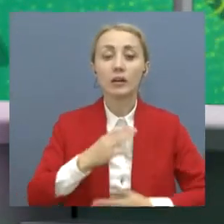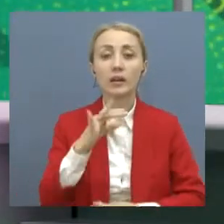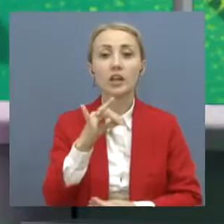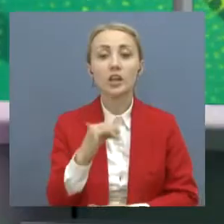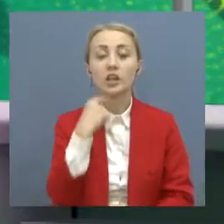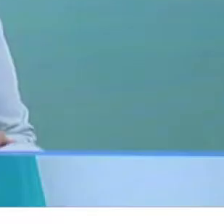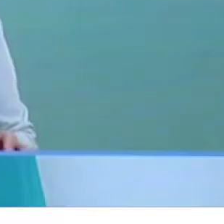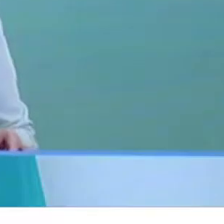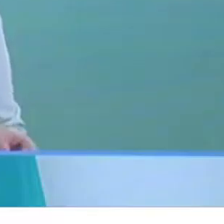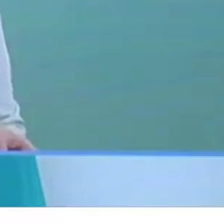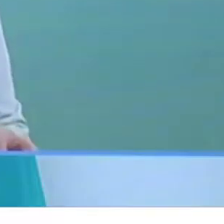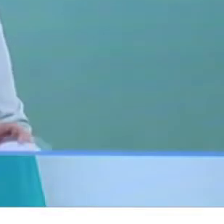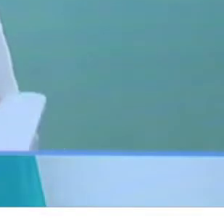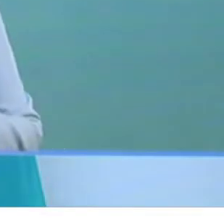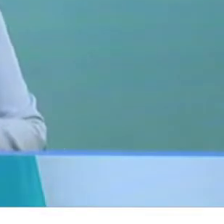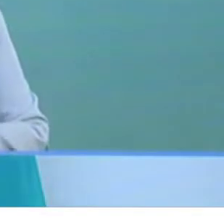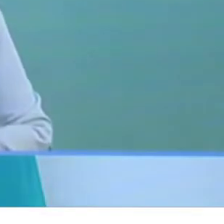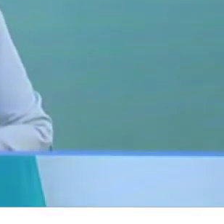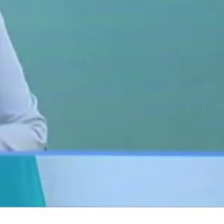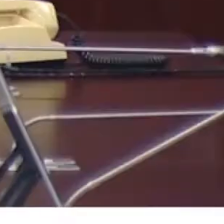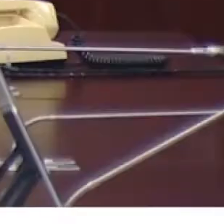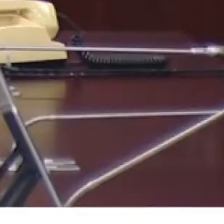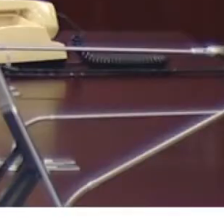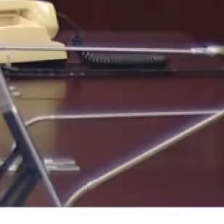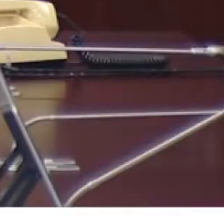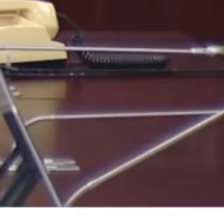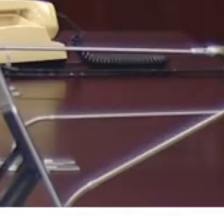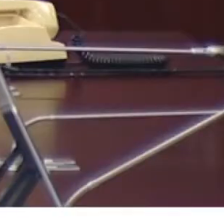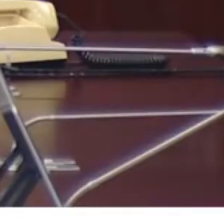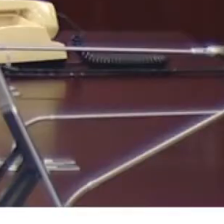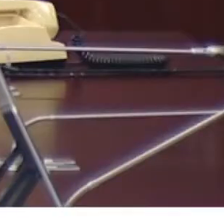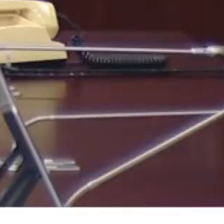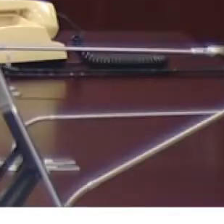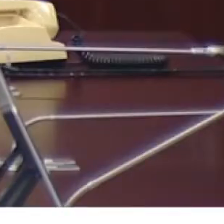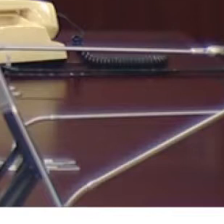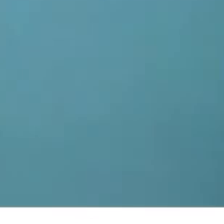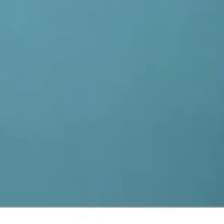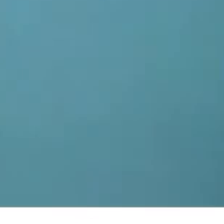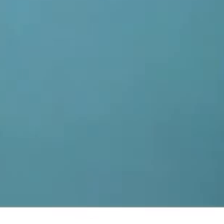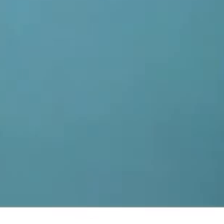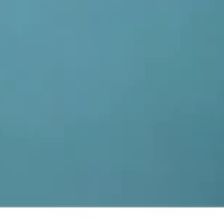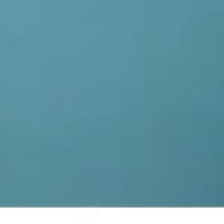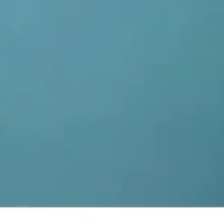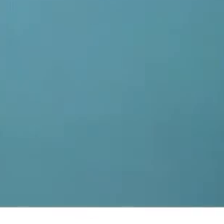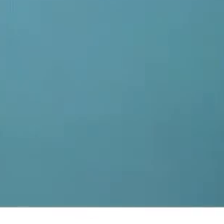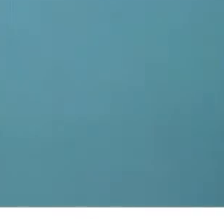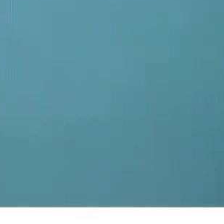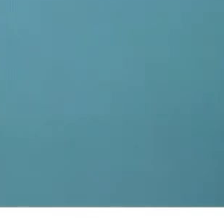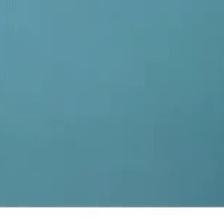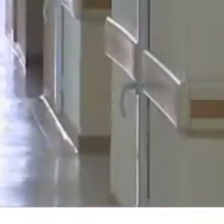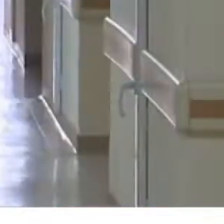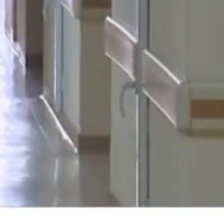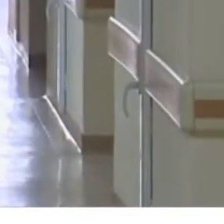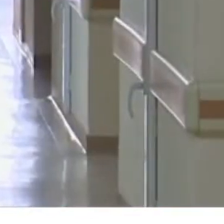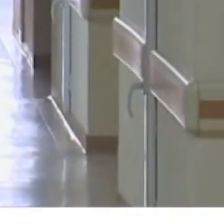кешенін дайындауды тапсырды. Коронавирус инфекциясы күн сайын күрделеніп барады. Соңғы уақытта барлық өңірде науқастар саны күрт өсті. Әсіресе симптомсыз